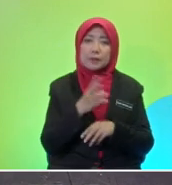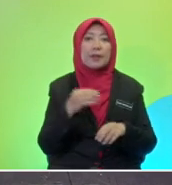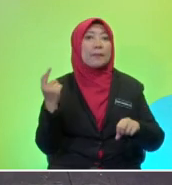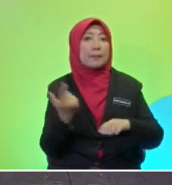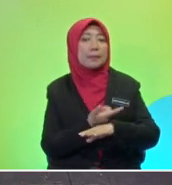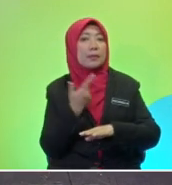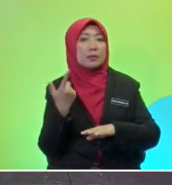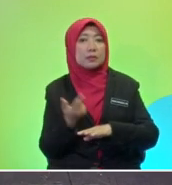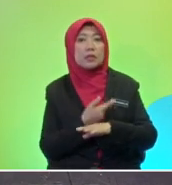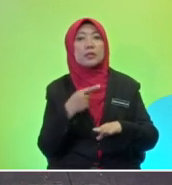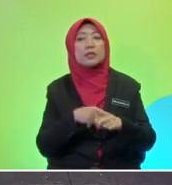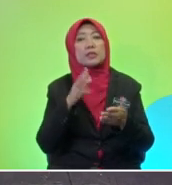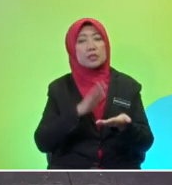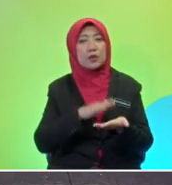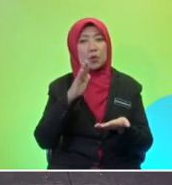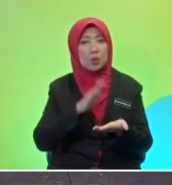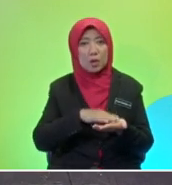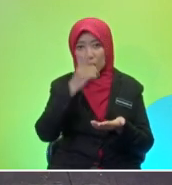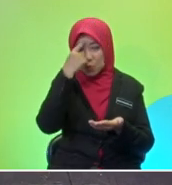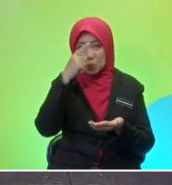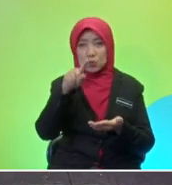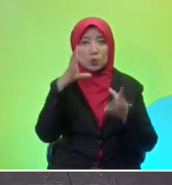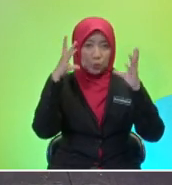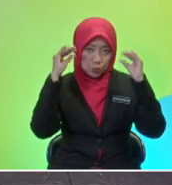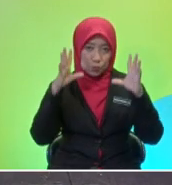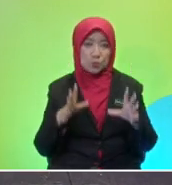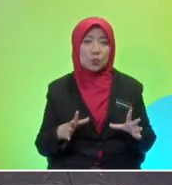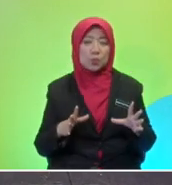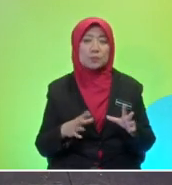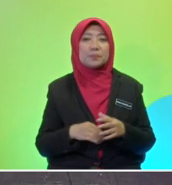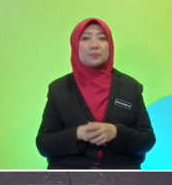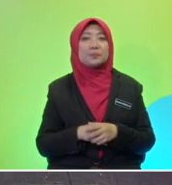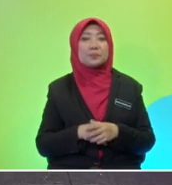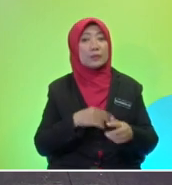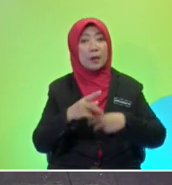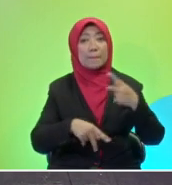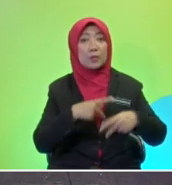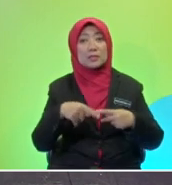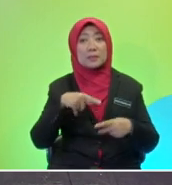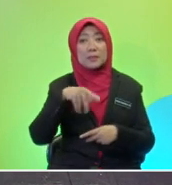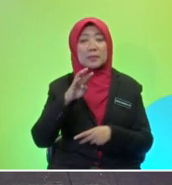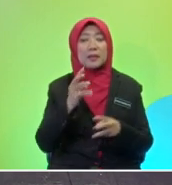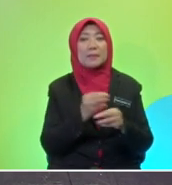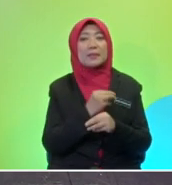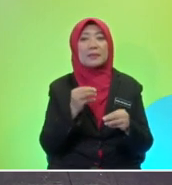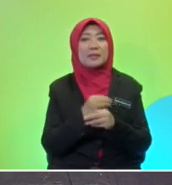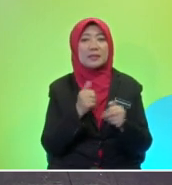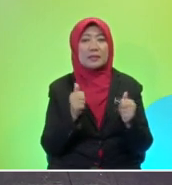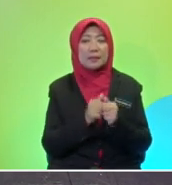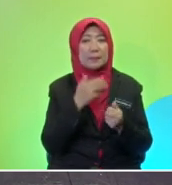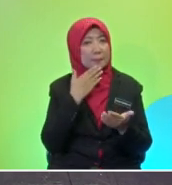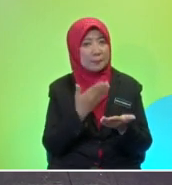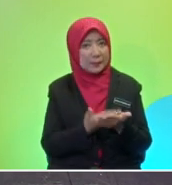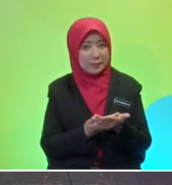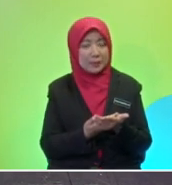terutama bagi sekolah eee untuk guru-guru kita mengaplikasikan proses PBB dalam matematika dengan lancar dan